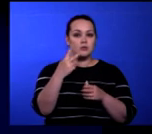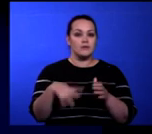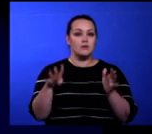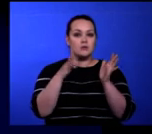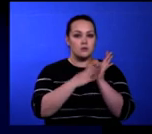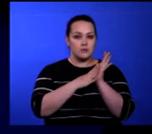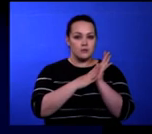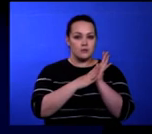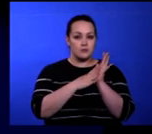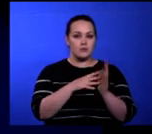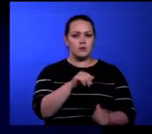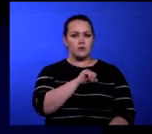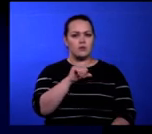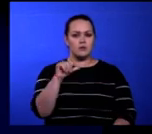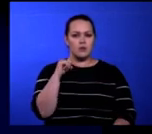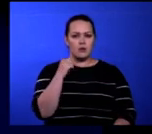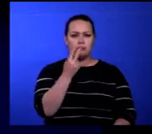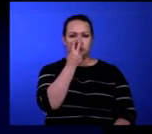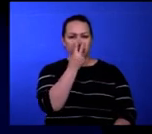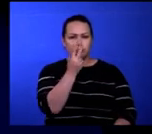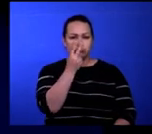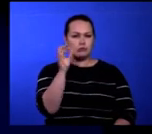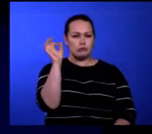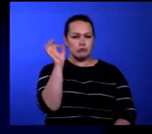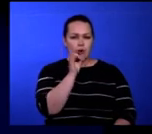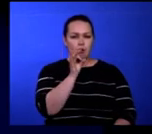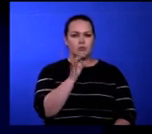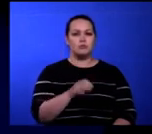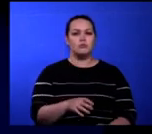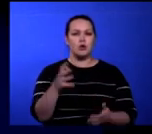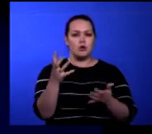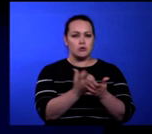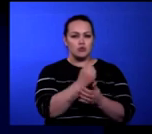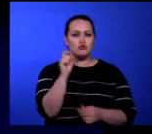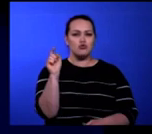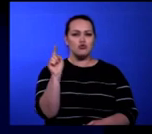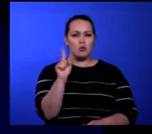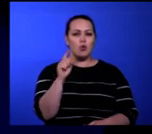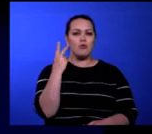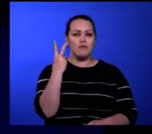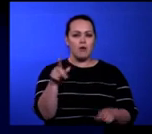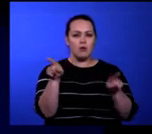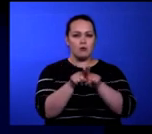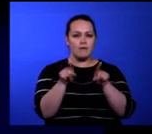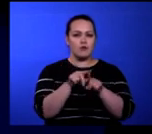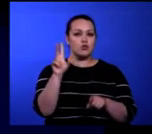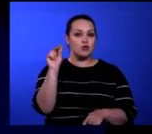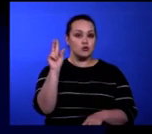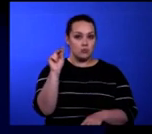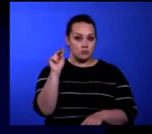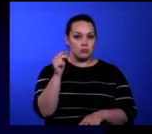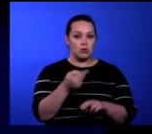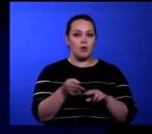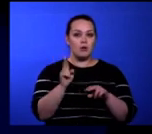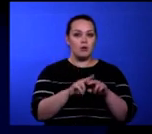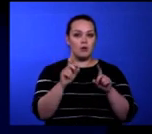14, 29. Самые наблюдательные из вас сразу сообразили, что два одинаковых числа обозначают одну и ту же